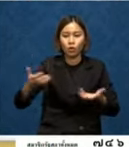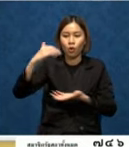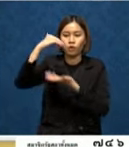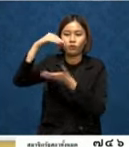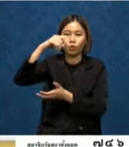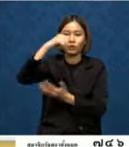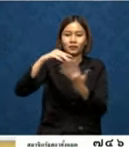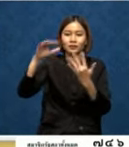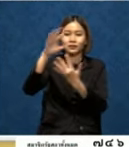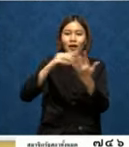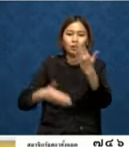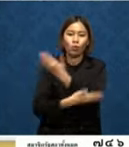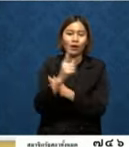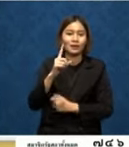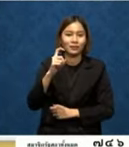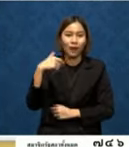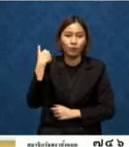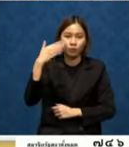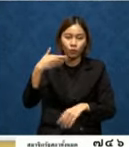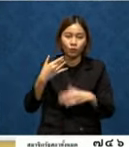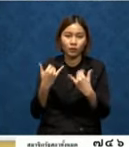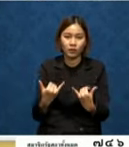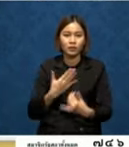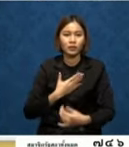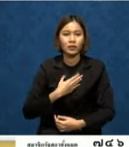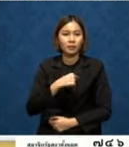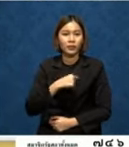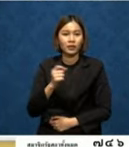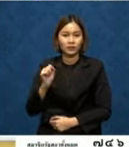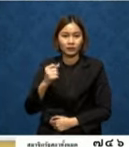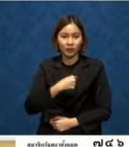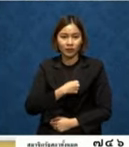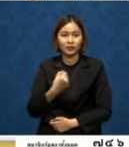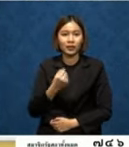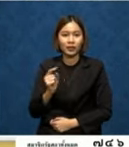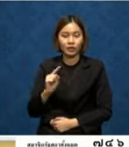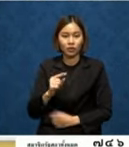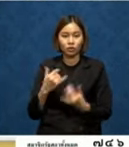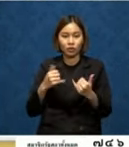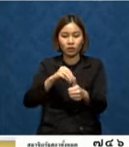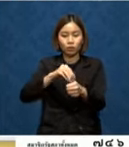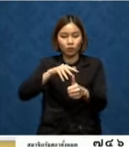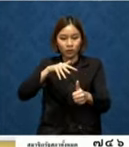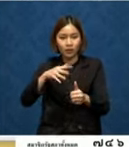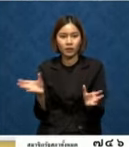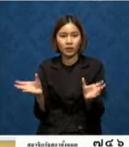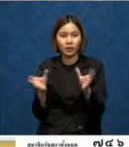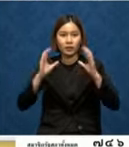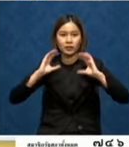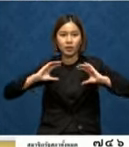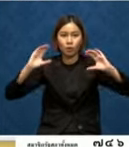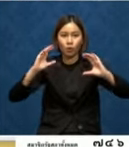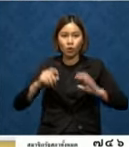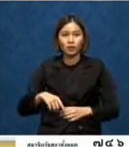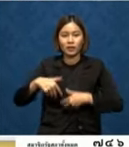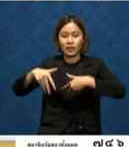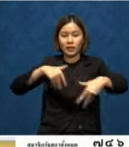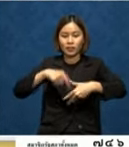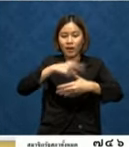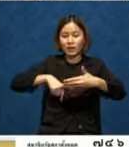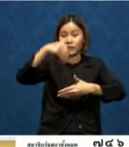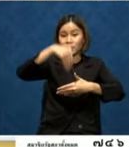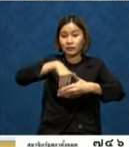โอกาสมาจนถึงทุกวันนี้แต่ดิฉันมั่นใจค่ะว่าการที่เรามีผู้นำและมีรัฐบาลที่มาจากประชาชนชุดใหม่